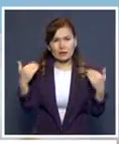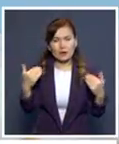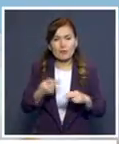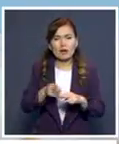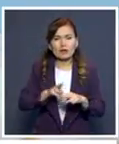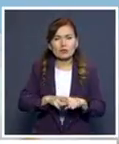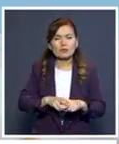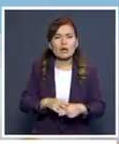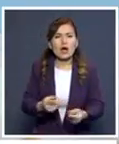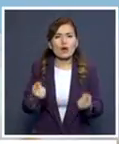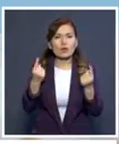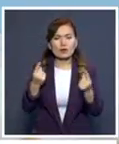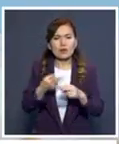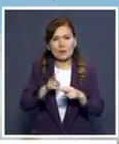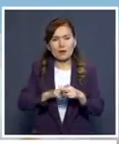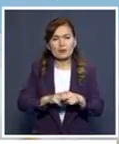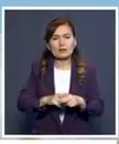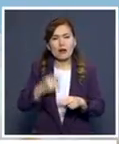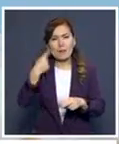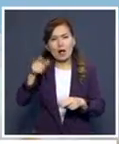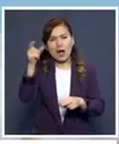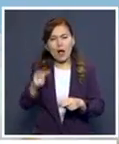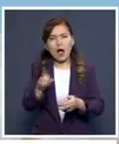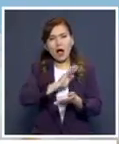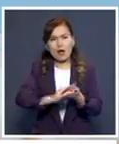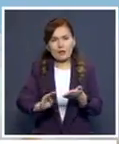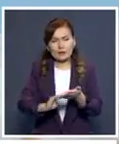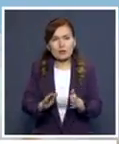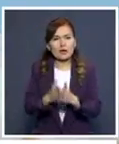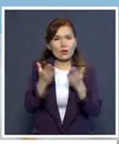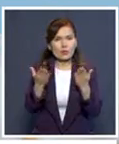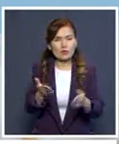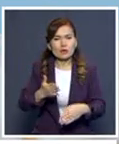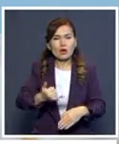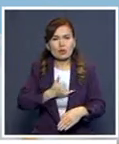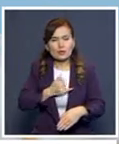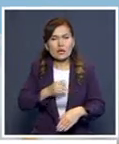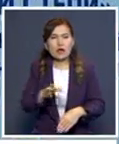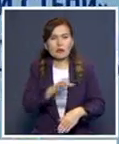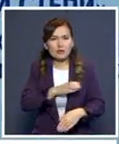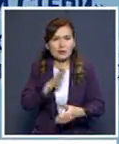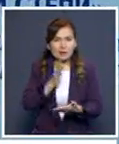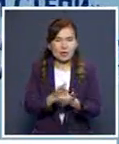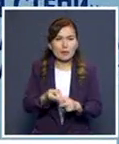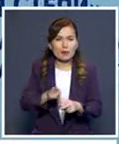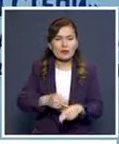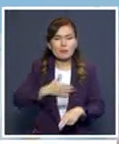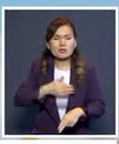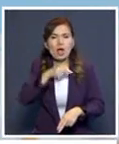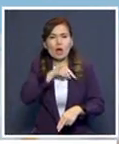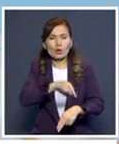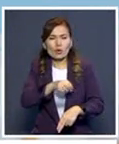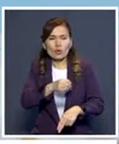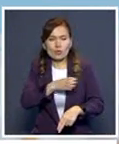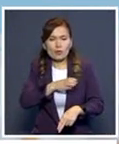мысалы отаны болғандықтан, олардың ұрпақтарының да рухани бай екеніне күмән жоқ. Сол рухани бай